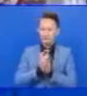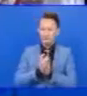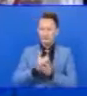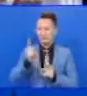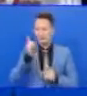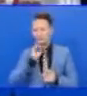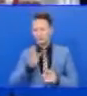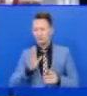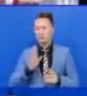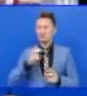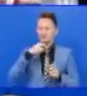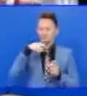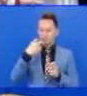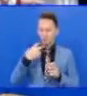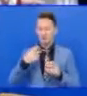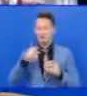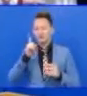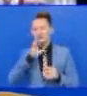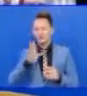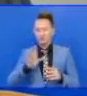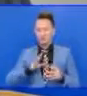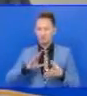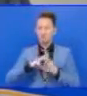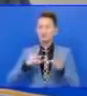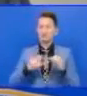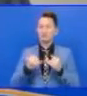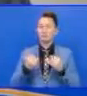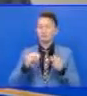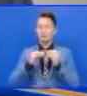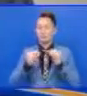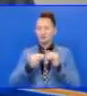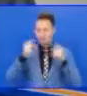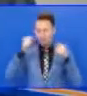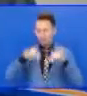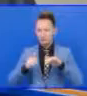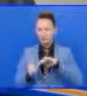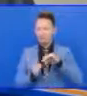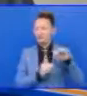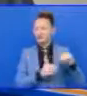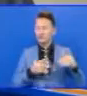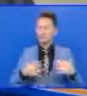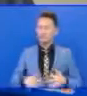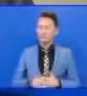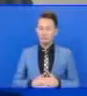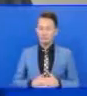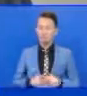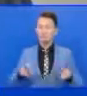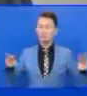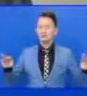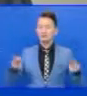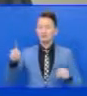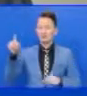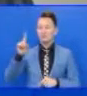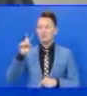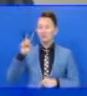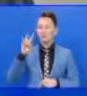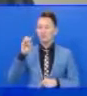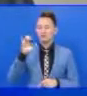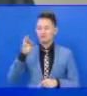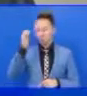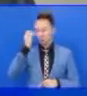тар сынып бөлмелерінде оқып келді. Енді міне ол қиындық артта қалды. Мына елбасымызға рахмет.